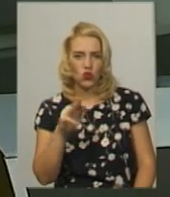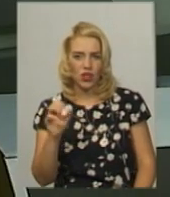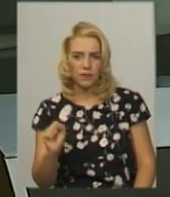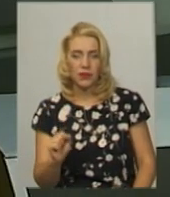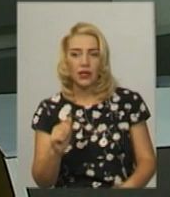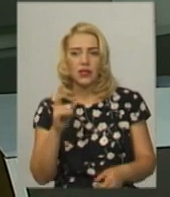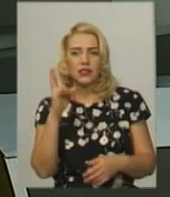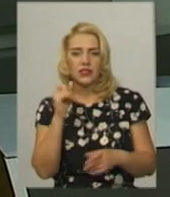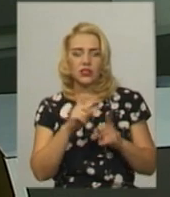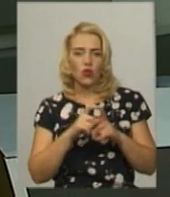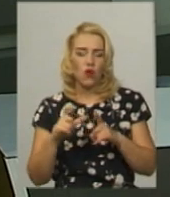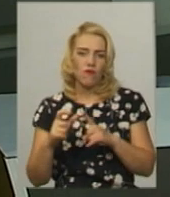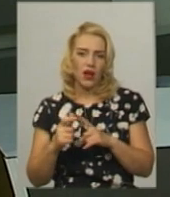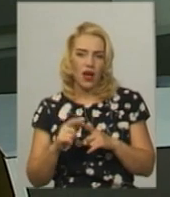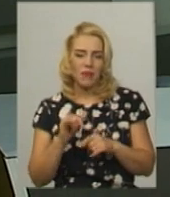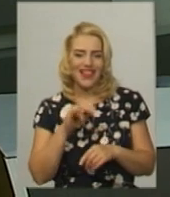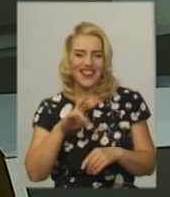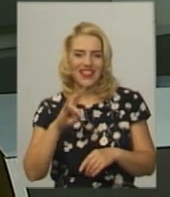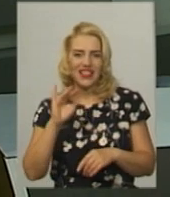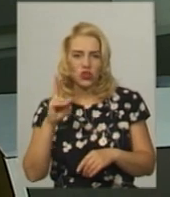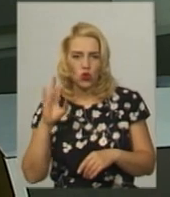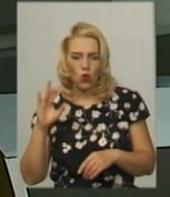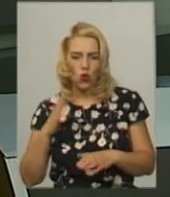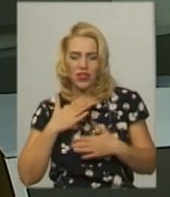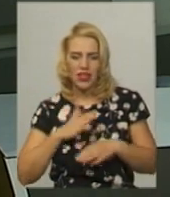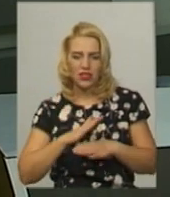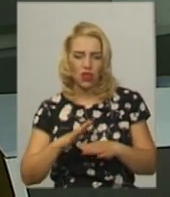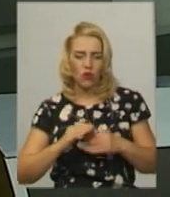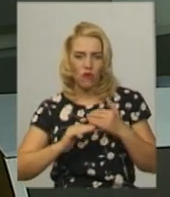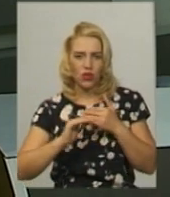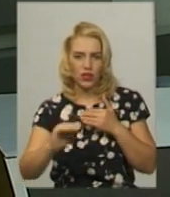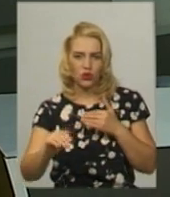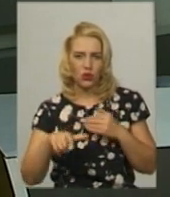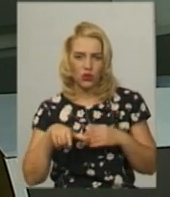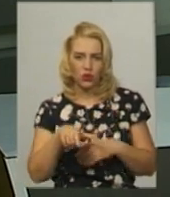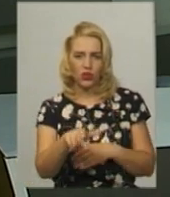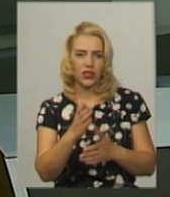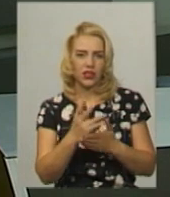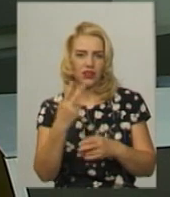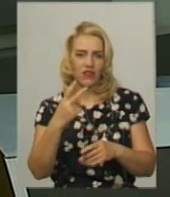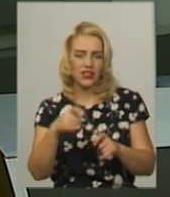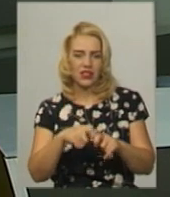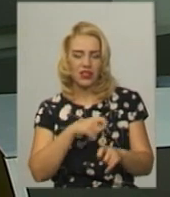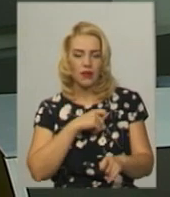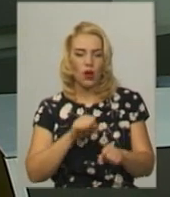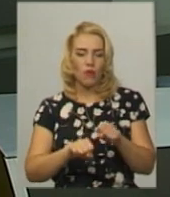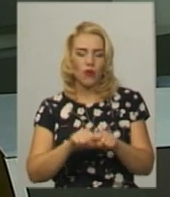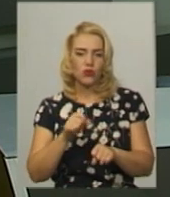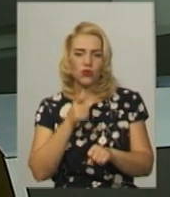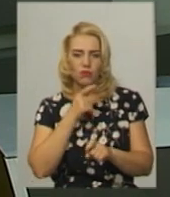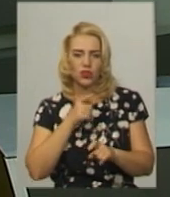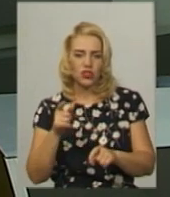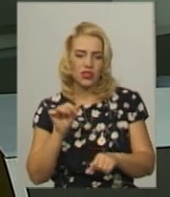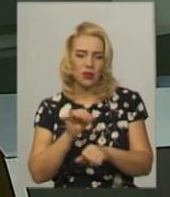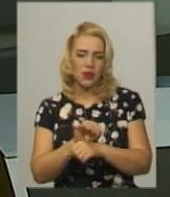За словами Петра Ільницького, незадовільне дорожнє покриття обох відрізків дороги складає 20 кілометрів. Порушень під час перекриття дороги